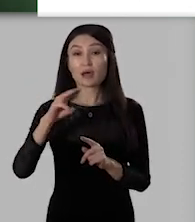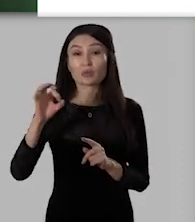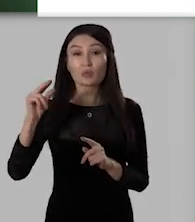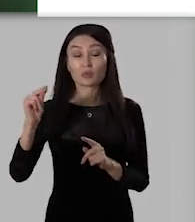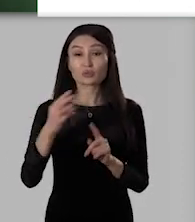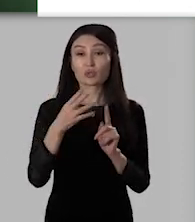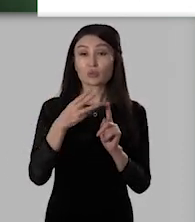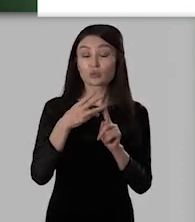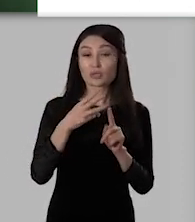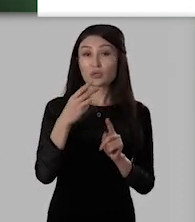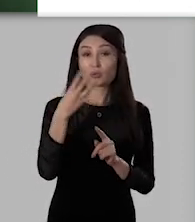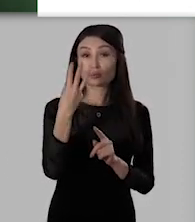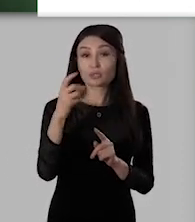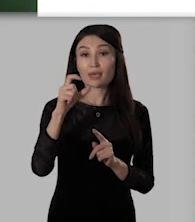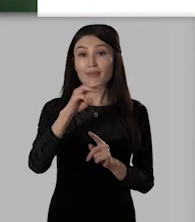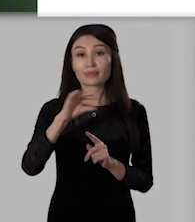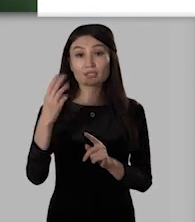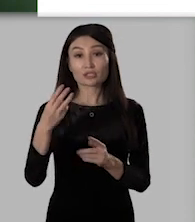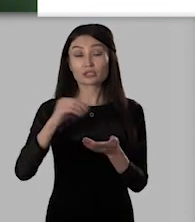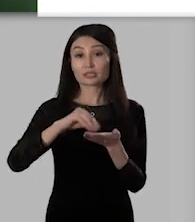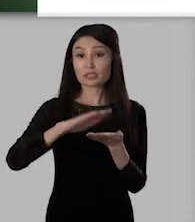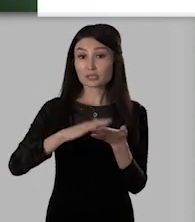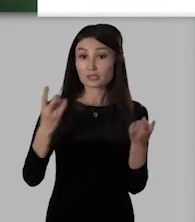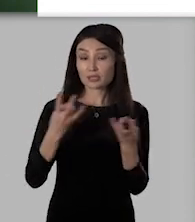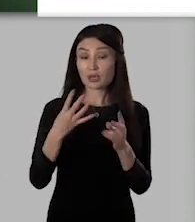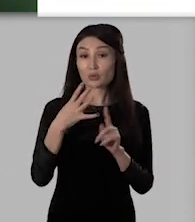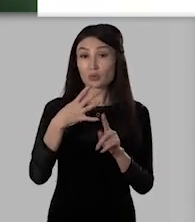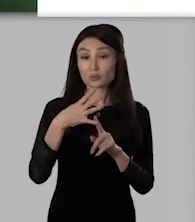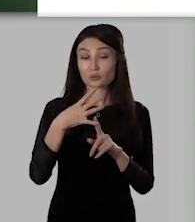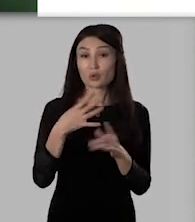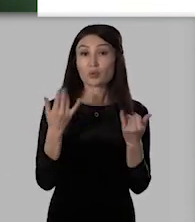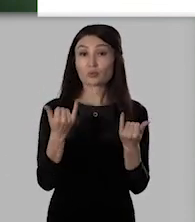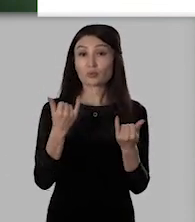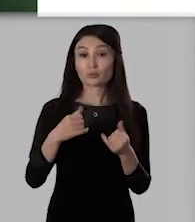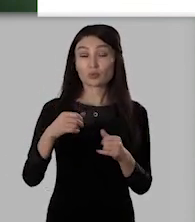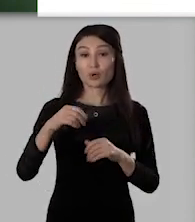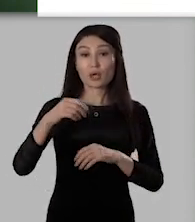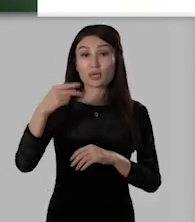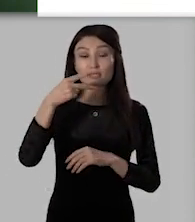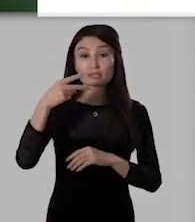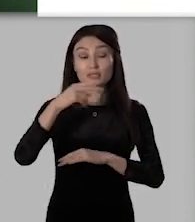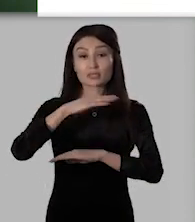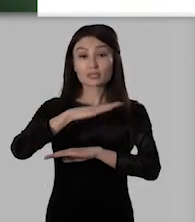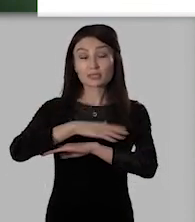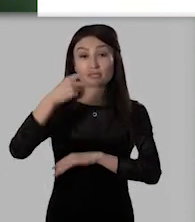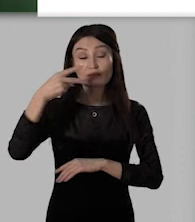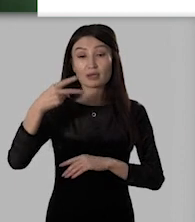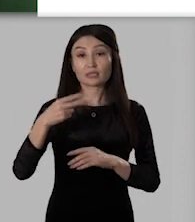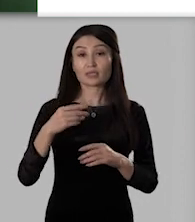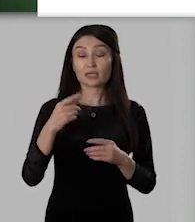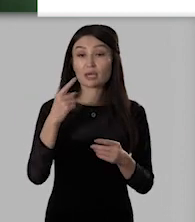сапта үч эттиш жазылыш керек. Ал эми төртүнчү сапка бүгүнкү сабакты билдирген чоң сүйлөм